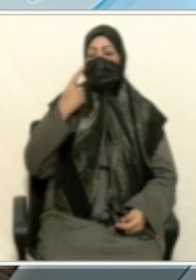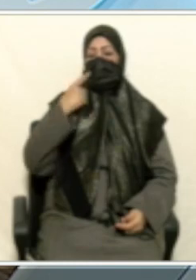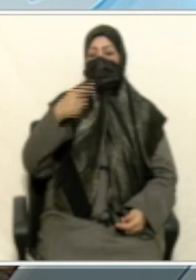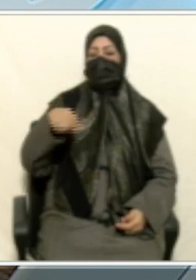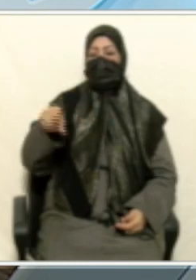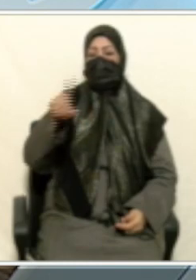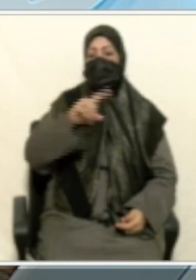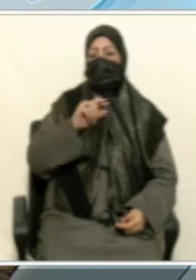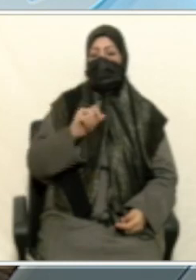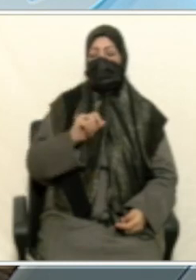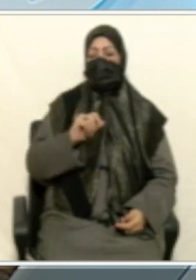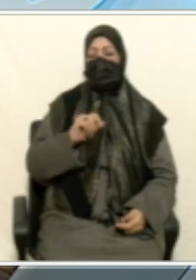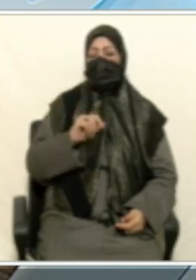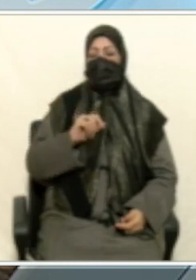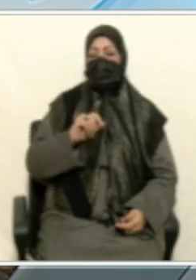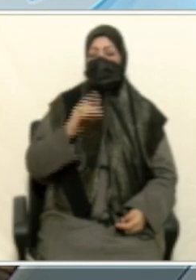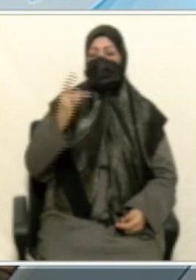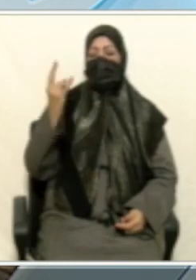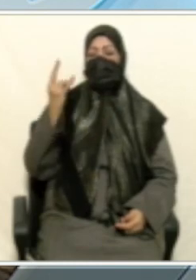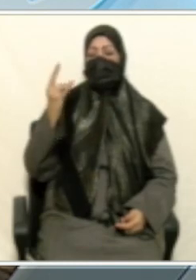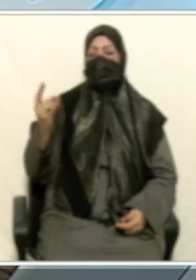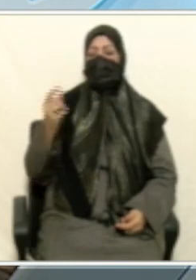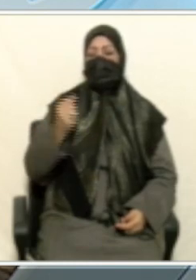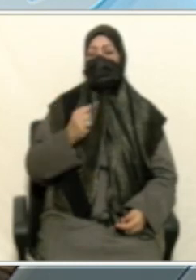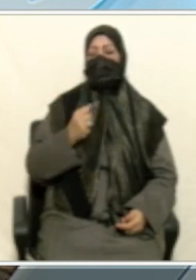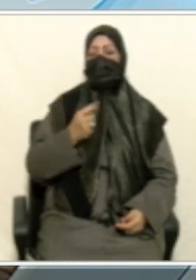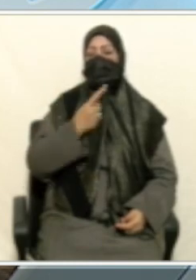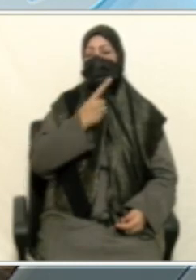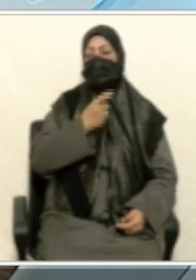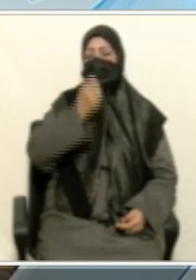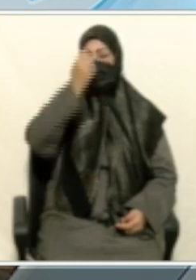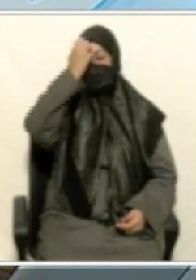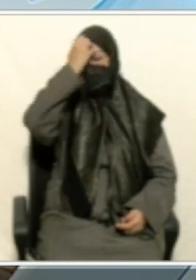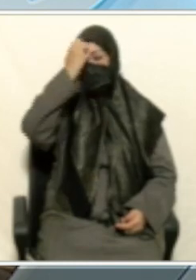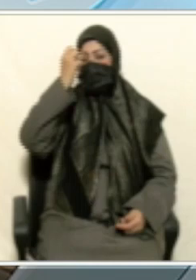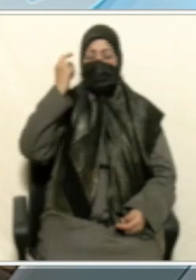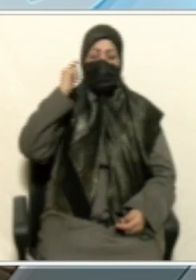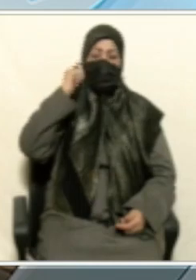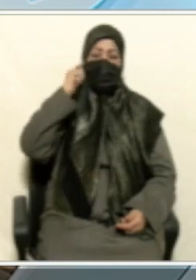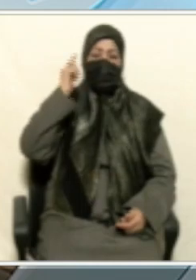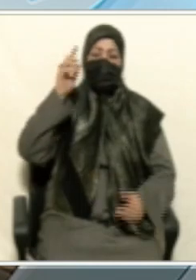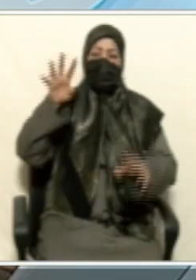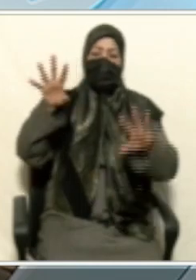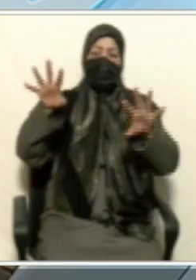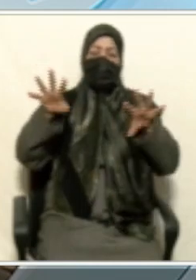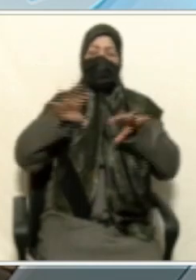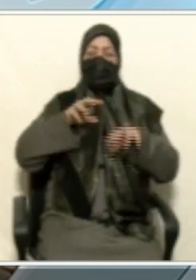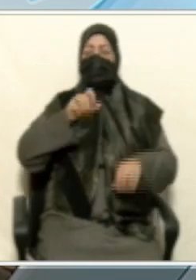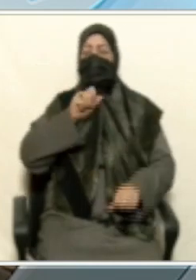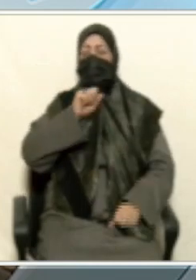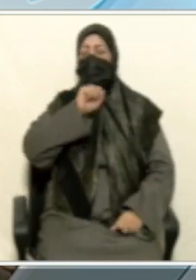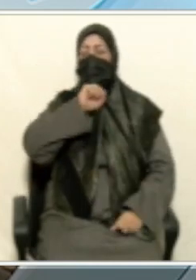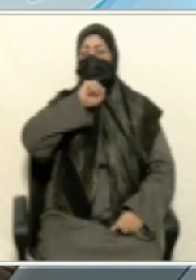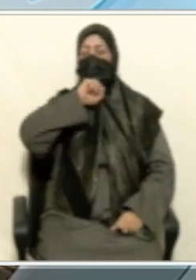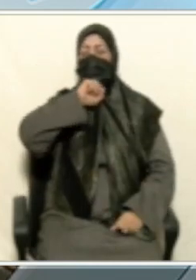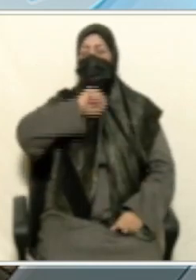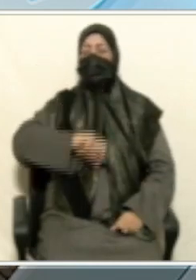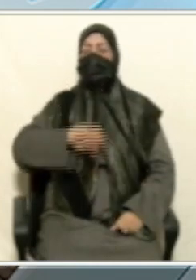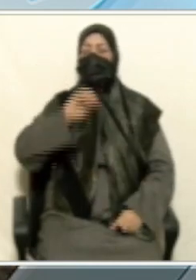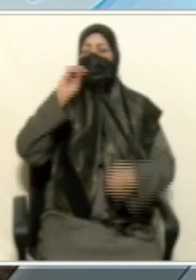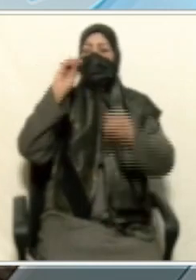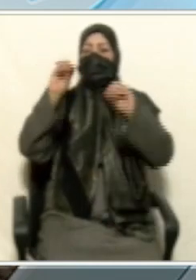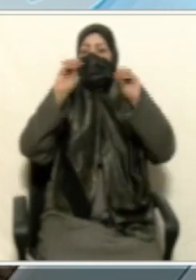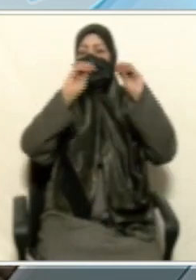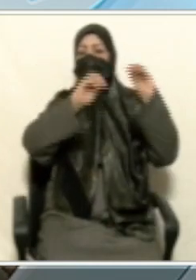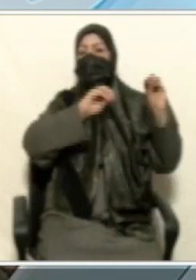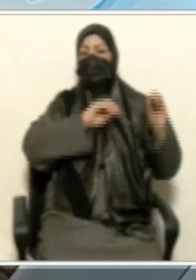10 آلاف و100 ألف يستمعون للنبي صلى الله عليه وسلم، ومبلغ الصوت يبلغ. ولذلك ليس